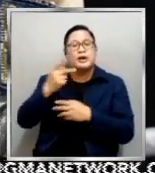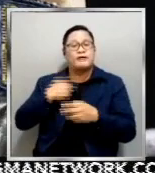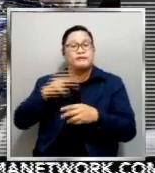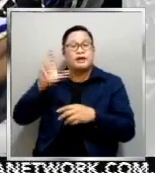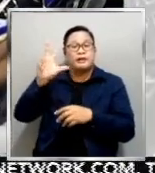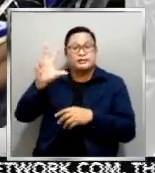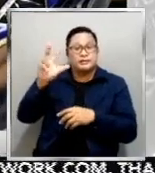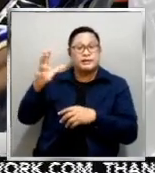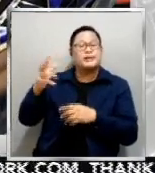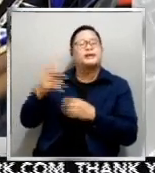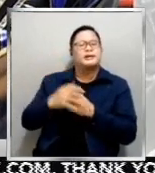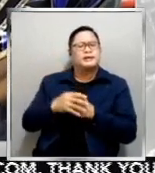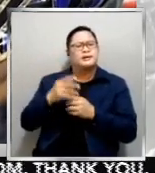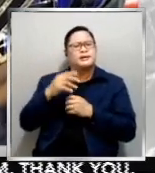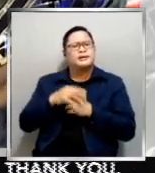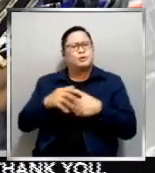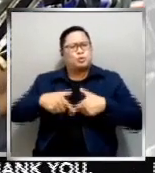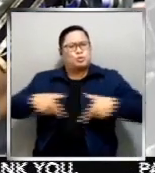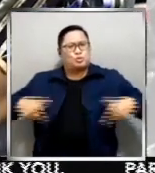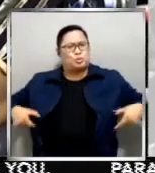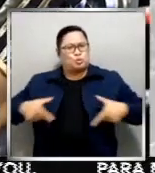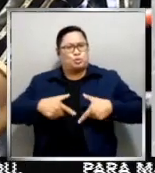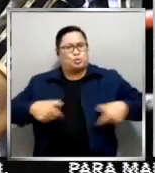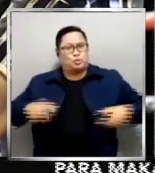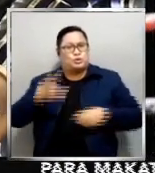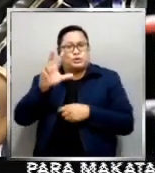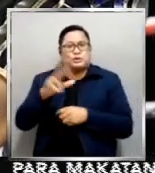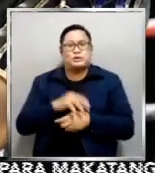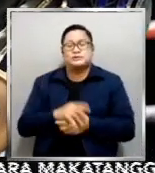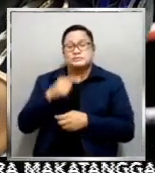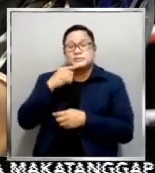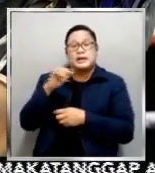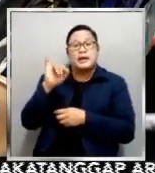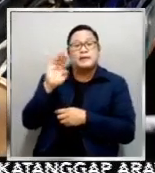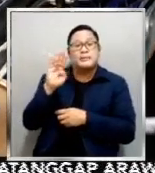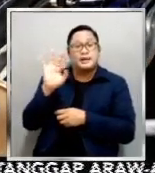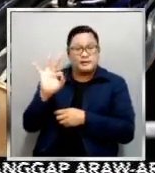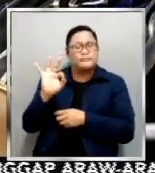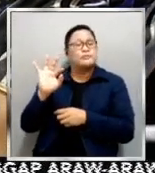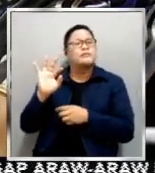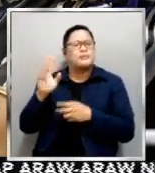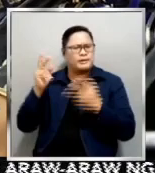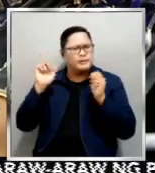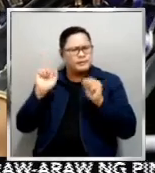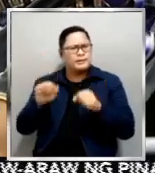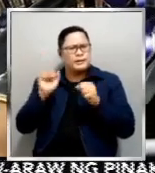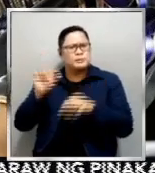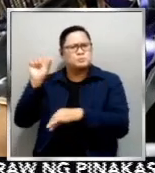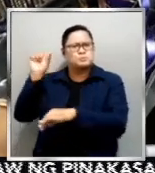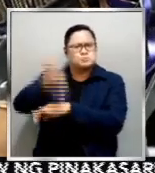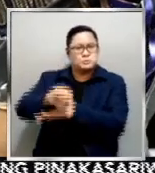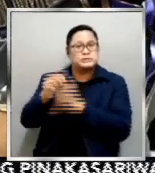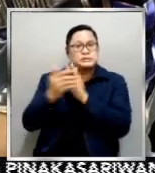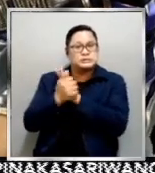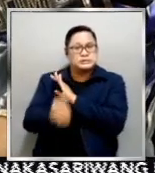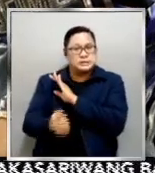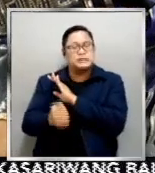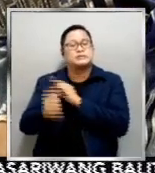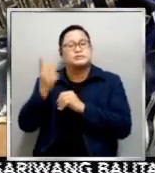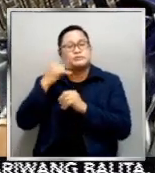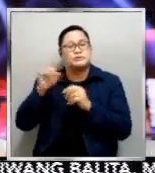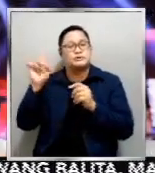division. Ipinakita ng walang talong IBF lightweight champion na kaya niyang higitan ang boxing skills ng tiniguriang si The